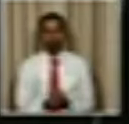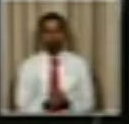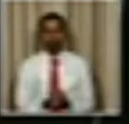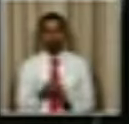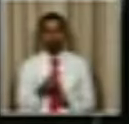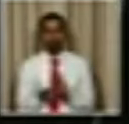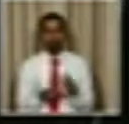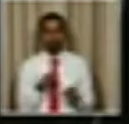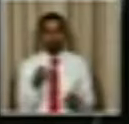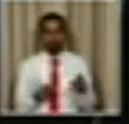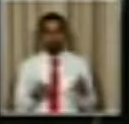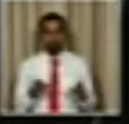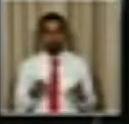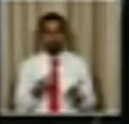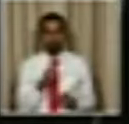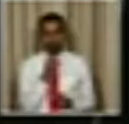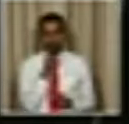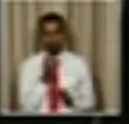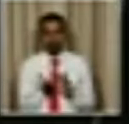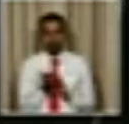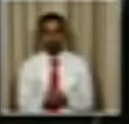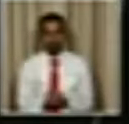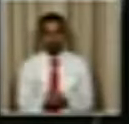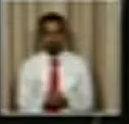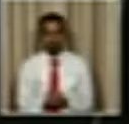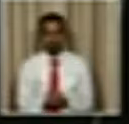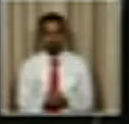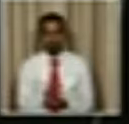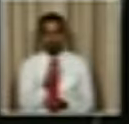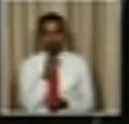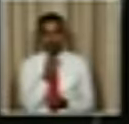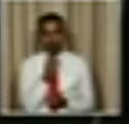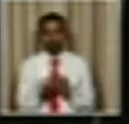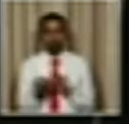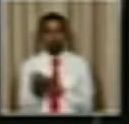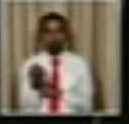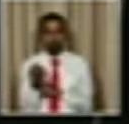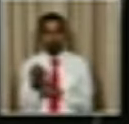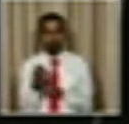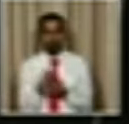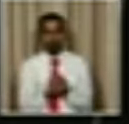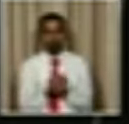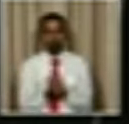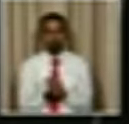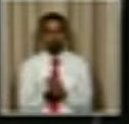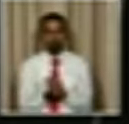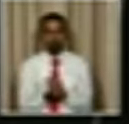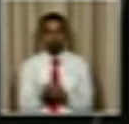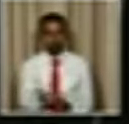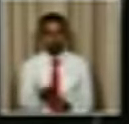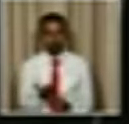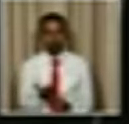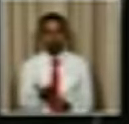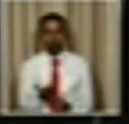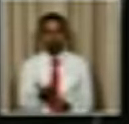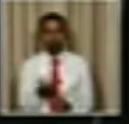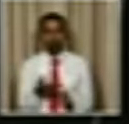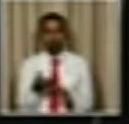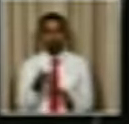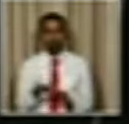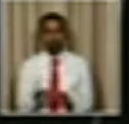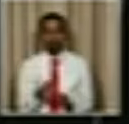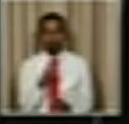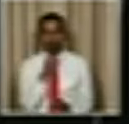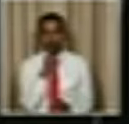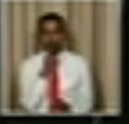රටේ හැම පුරවැසියෙකුටම අධිකරණයට යන්න අයිතිය තියෙන්න ඕන. ඒ අධිකරණ ප්‍රතිපත්තිය වෙනස් කරලා එතුමා දෙන්න යනවා දැන් ගමට